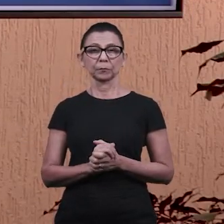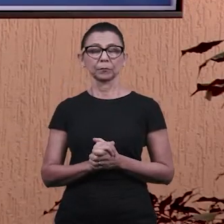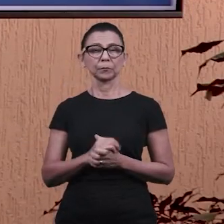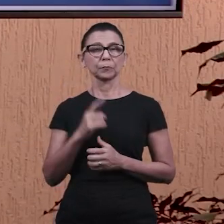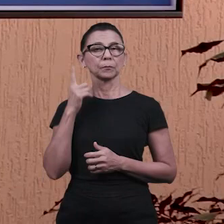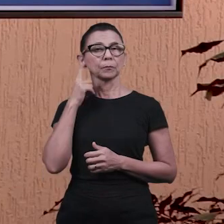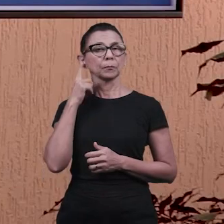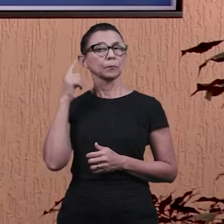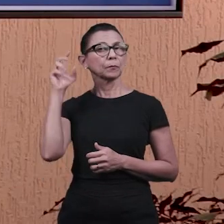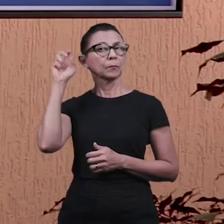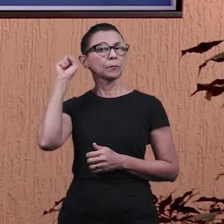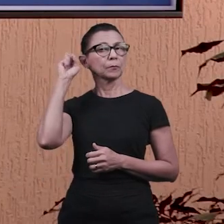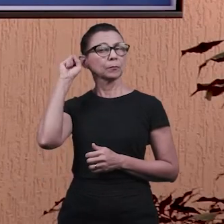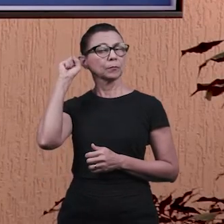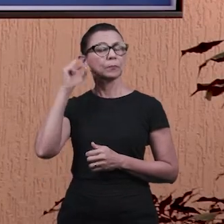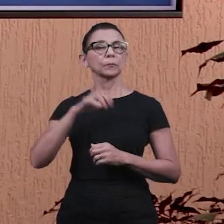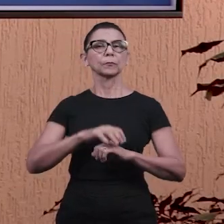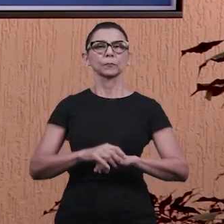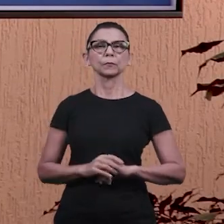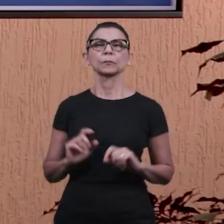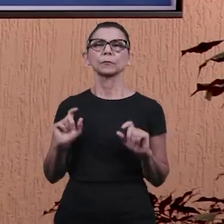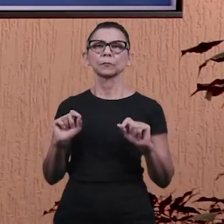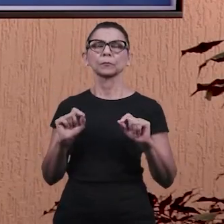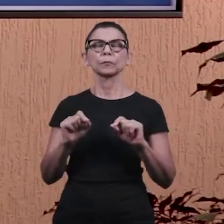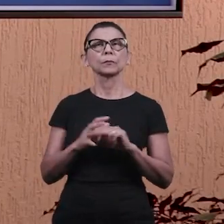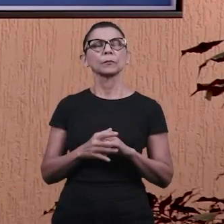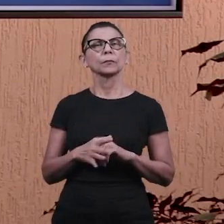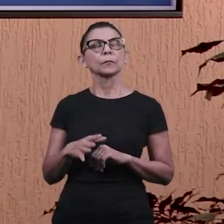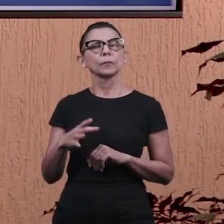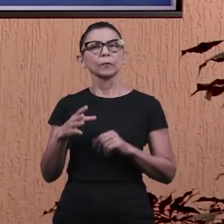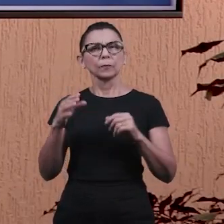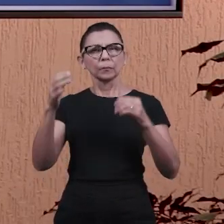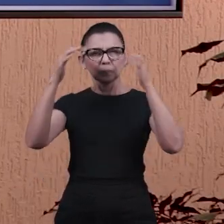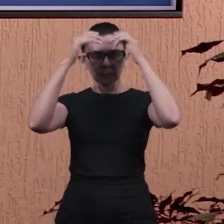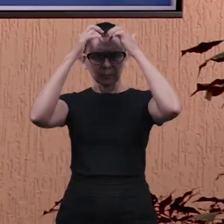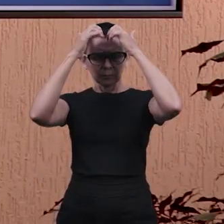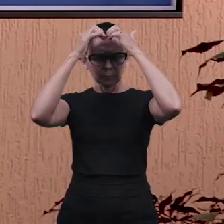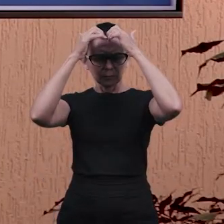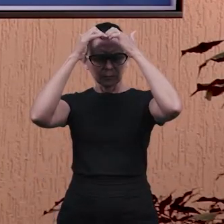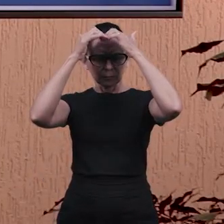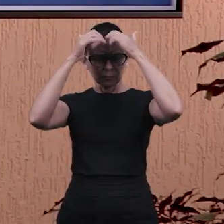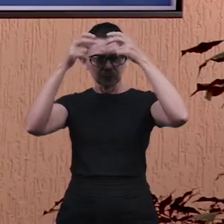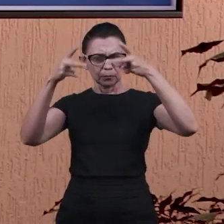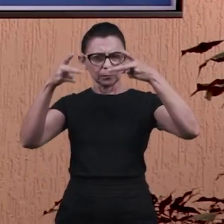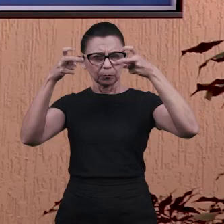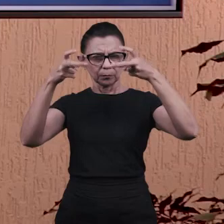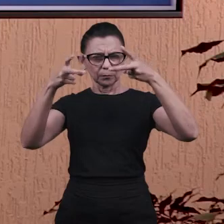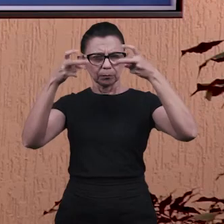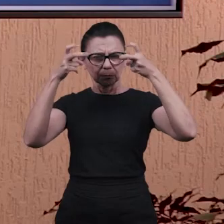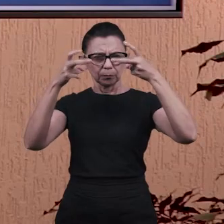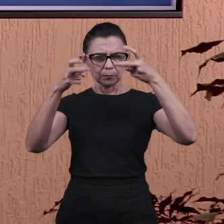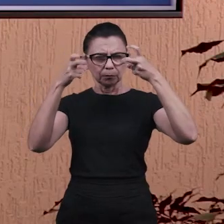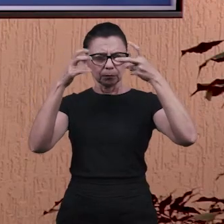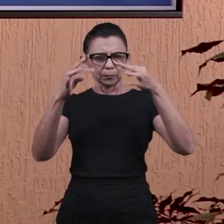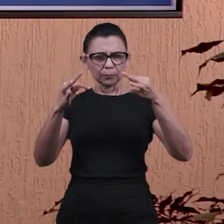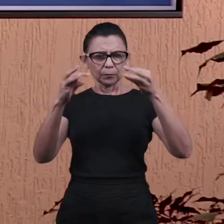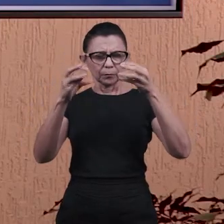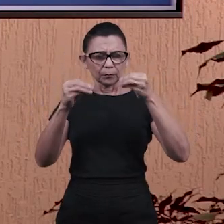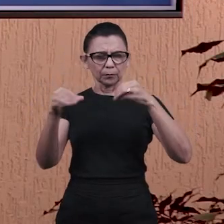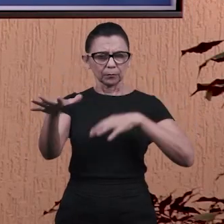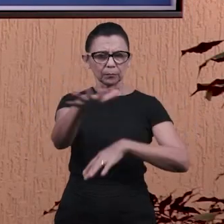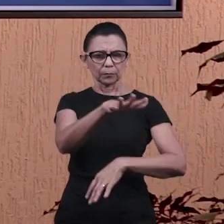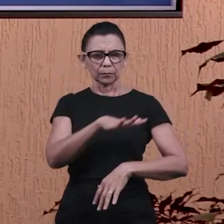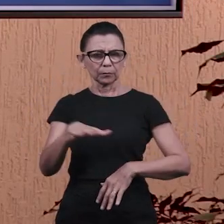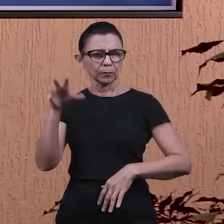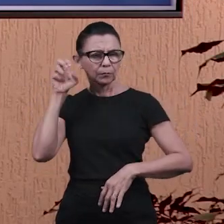le processus d'audition. Le processus d'audition, c'est l'interprétation que le cerveau fait de tout ce